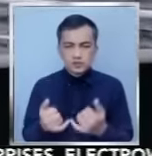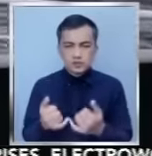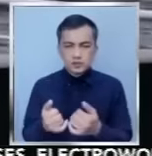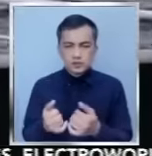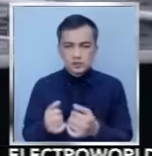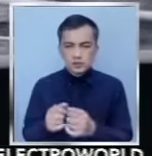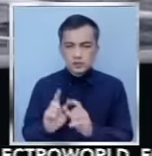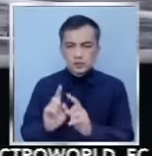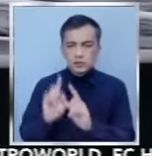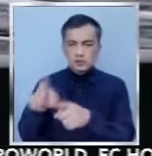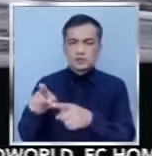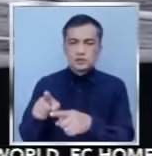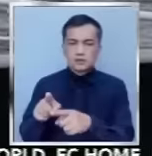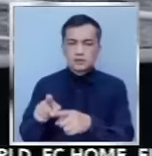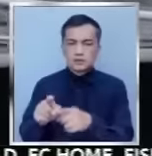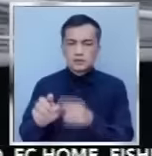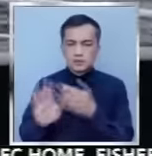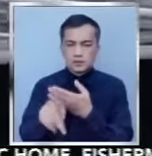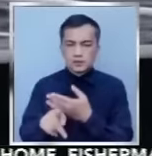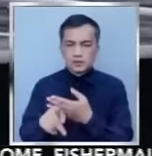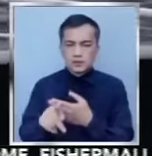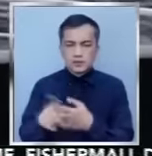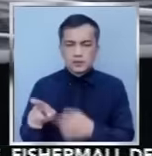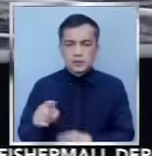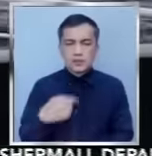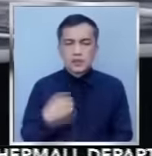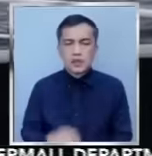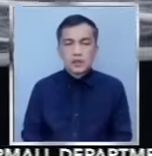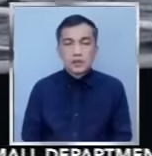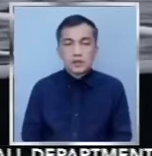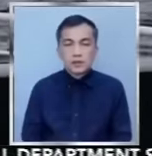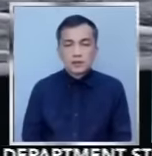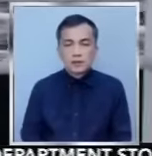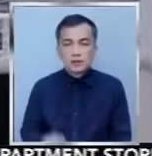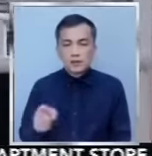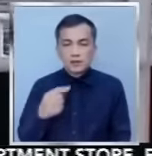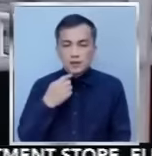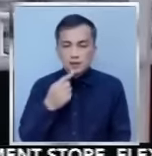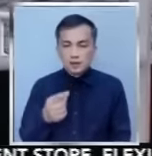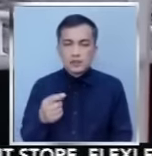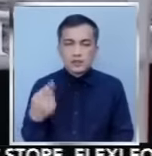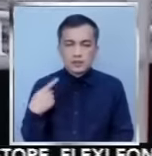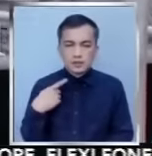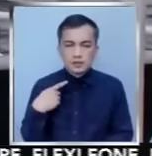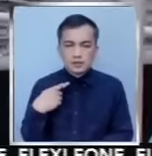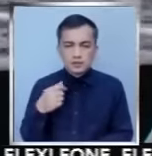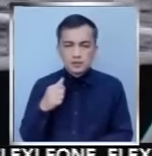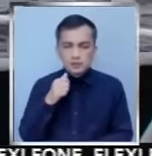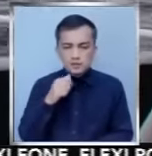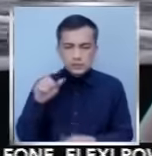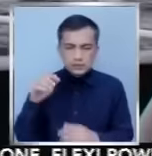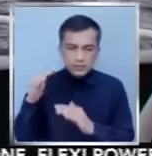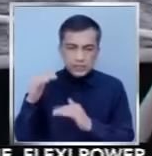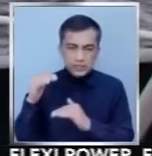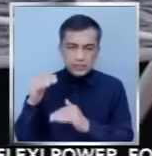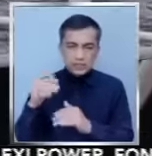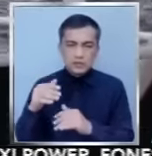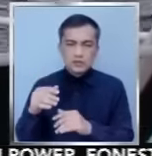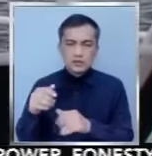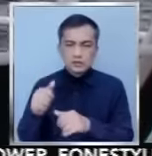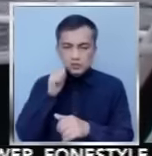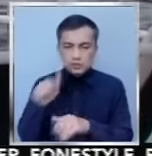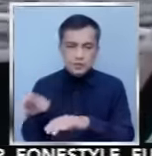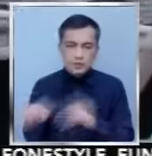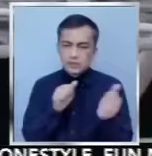pabalik ng ah Orion Bataan dapat sana bukas pa ang alis ng bfar papunta sa probinsya ng